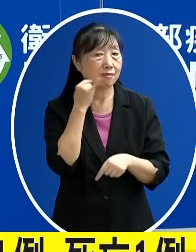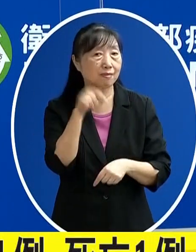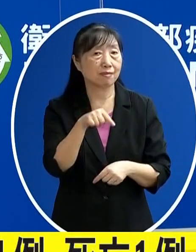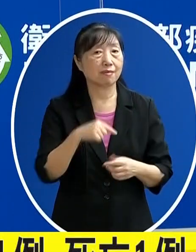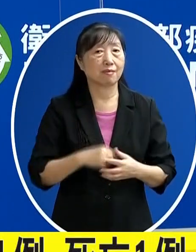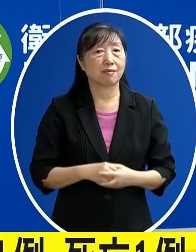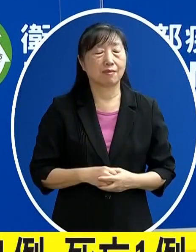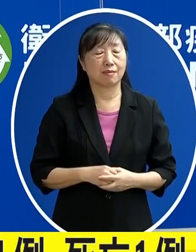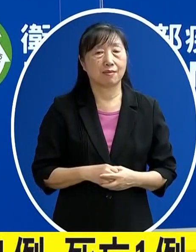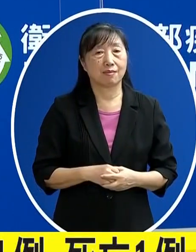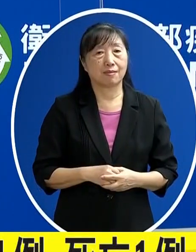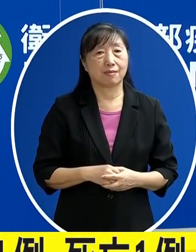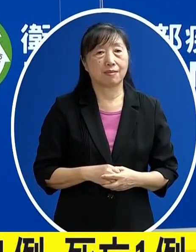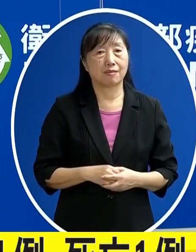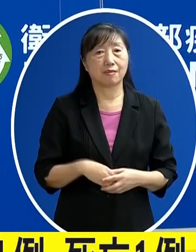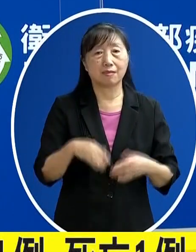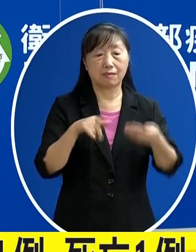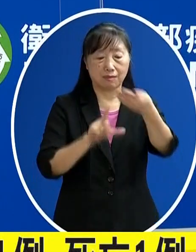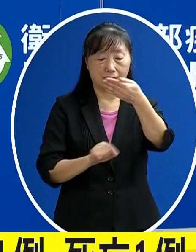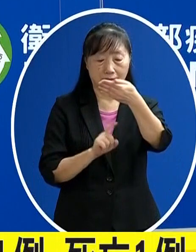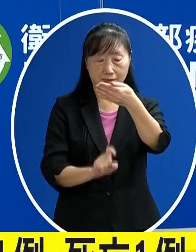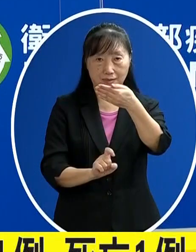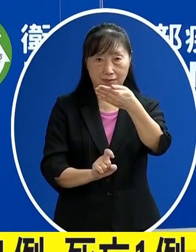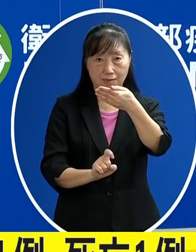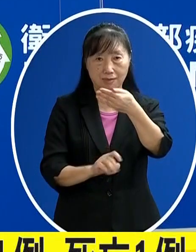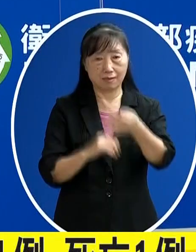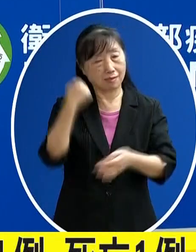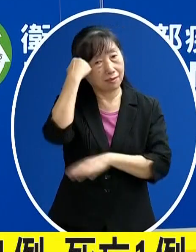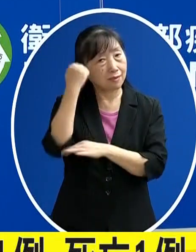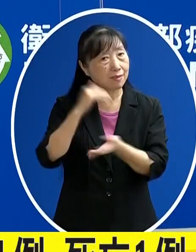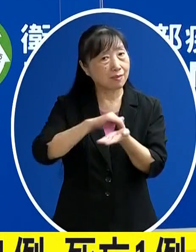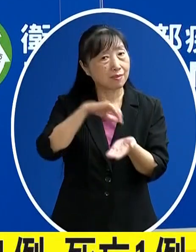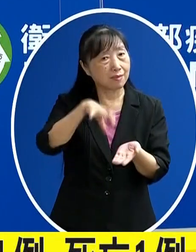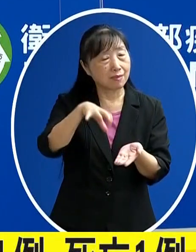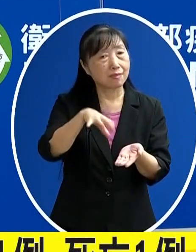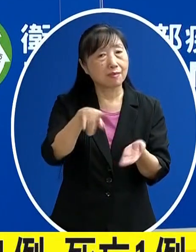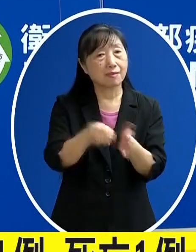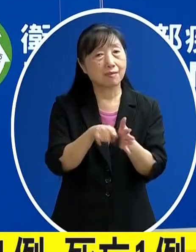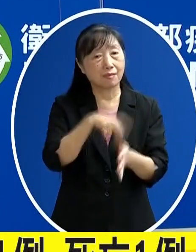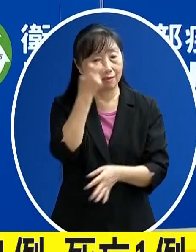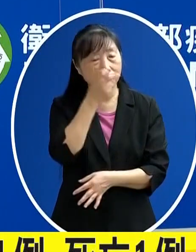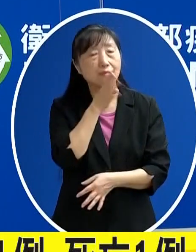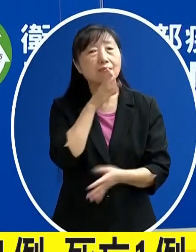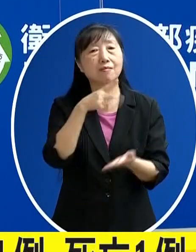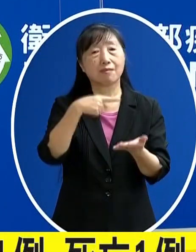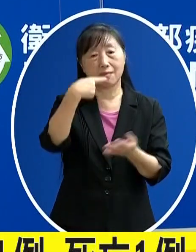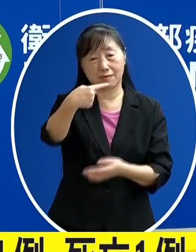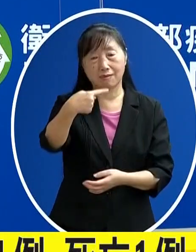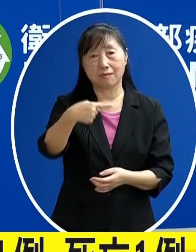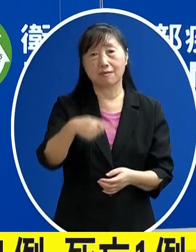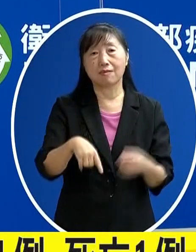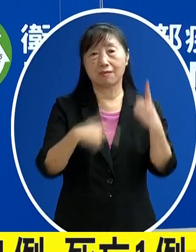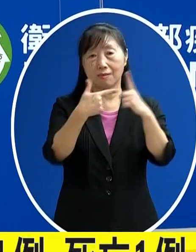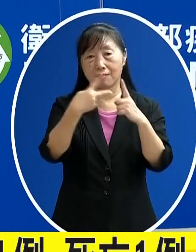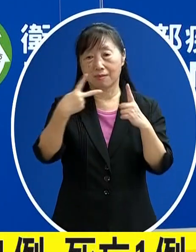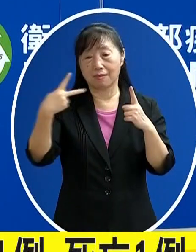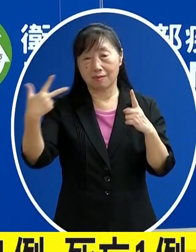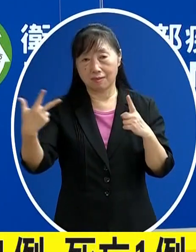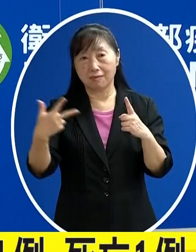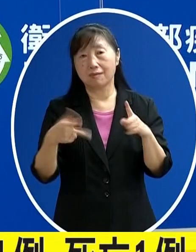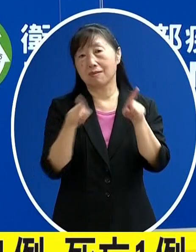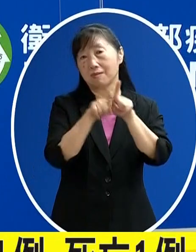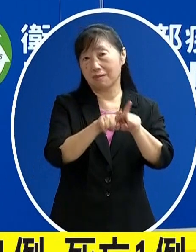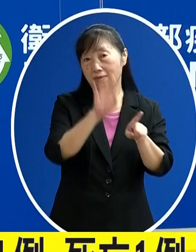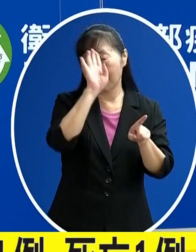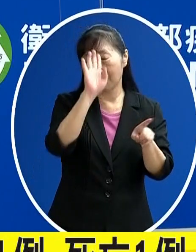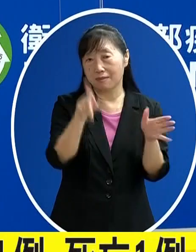哈。那他在应该是9月10号住院的时候有检验过是阴性。然后后来16227要陪病，